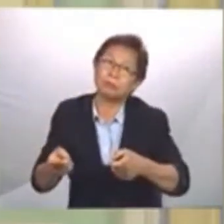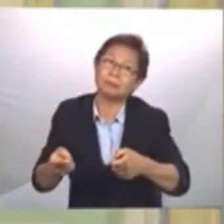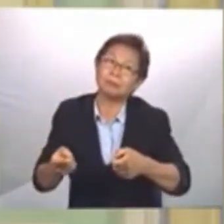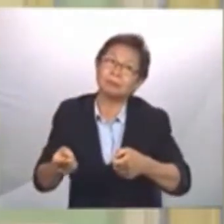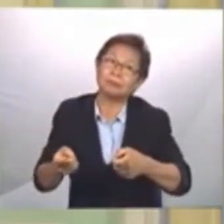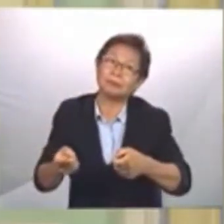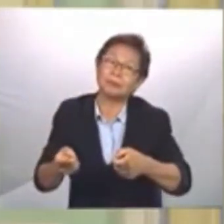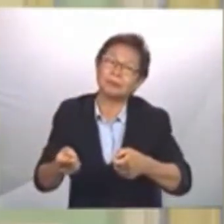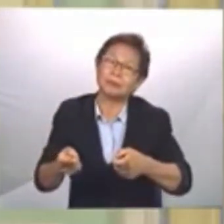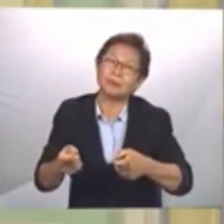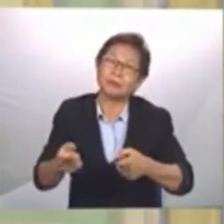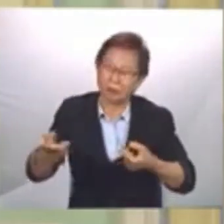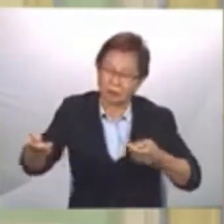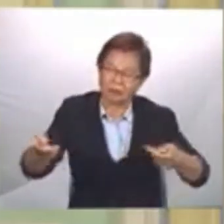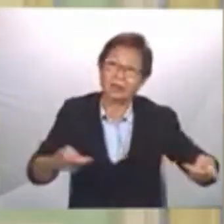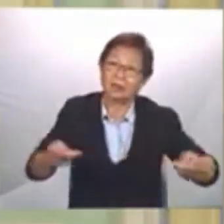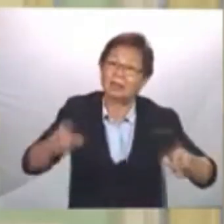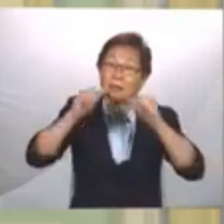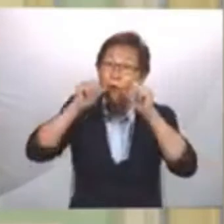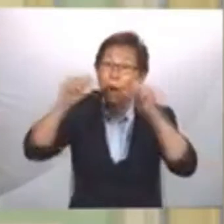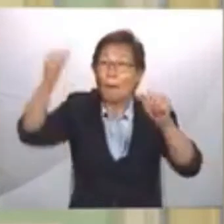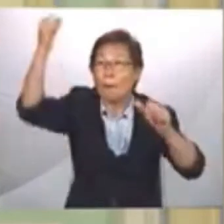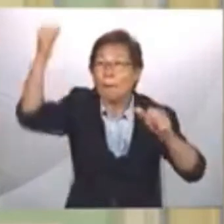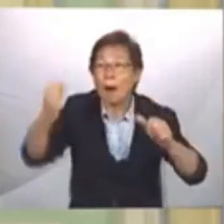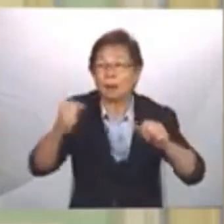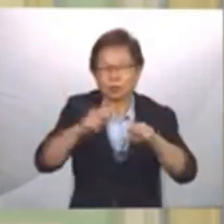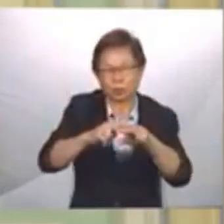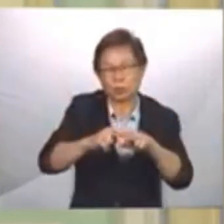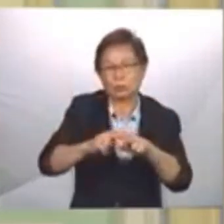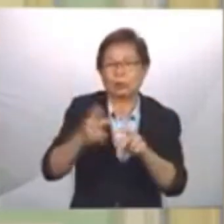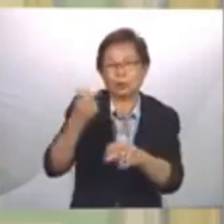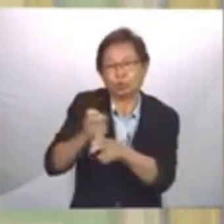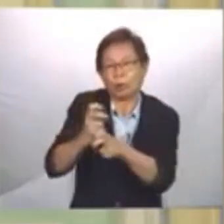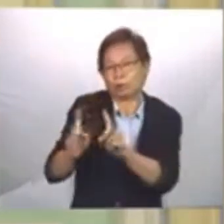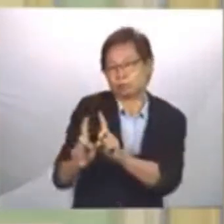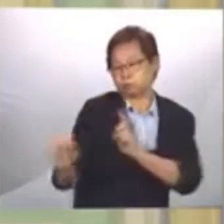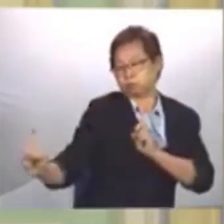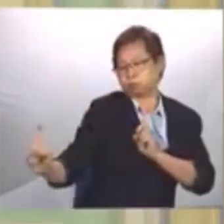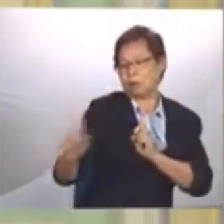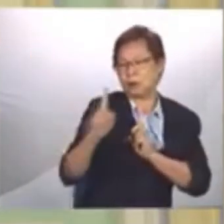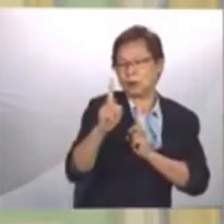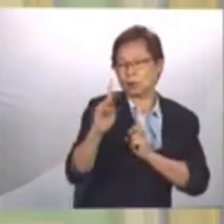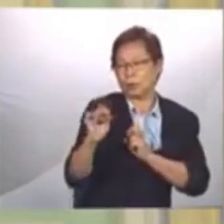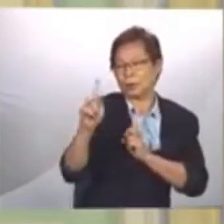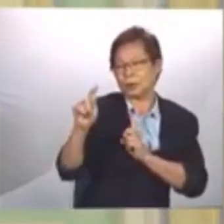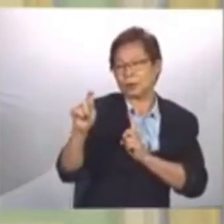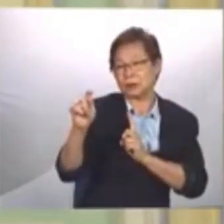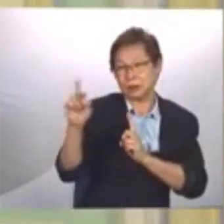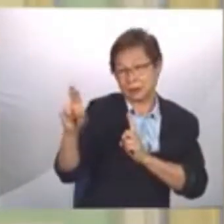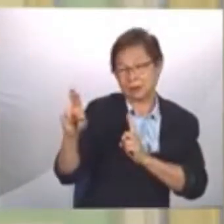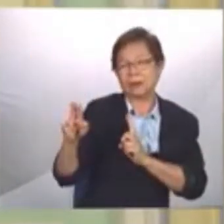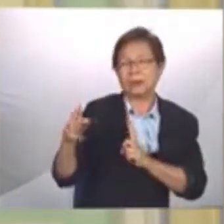penjarakan sosial 1 meter ini. Oleh itu, pihak mesyuarat telah pun